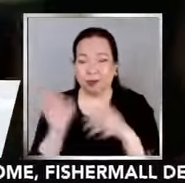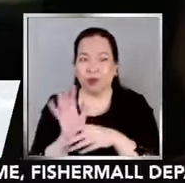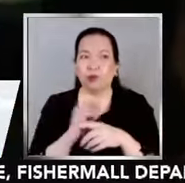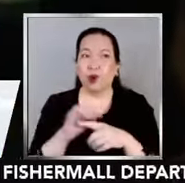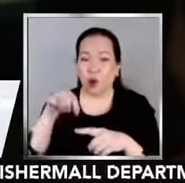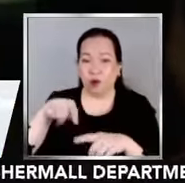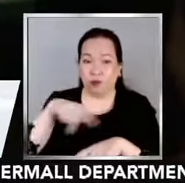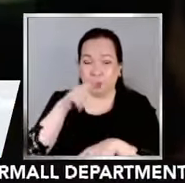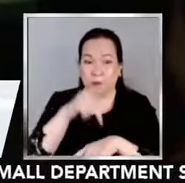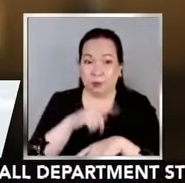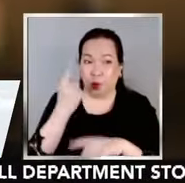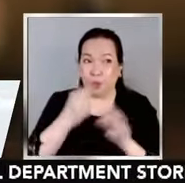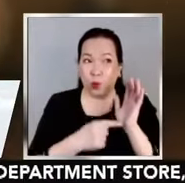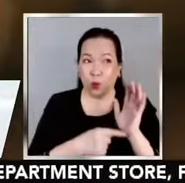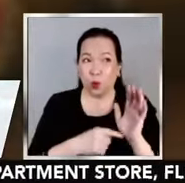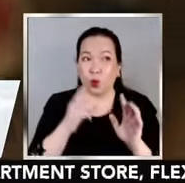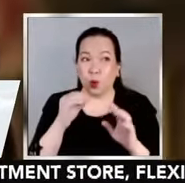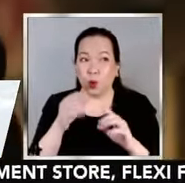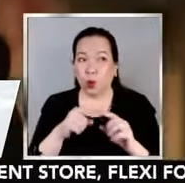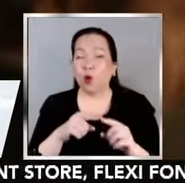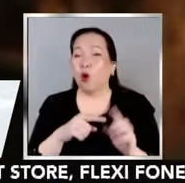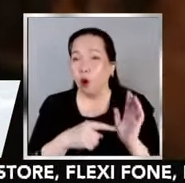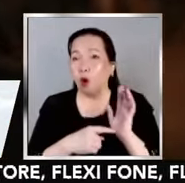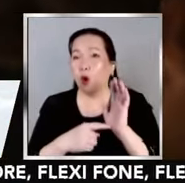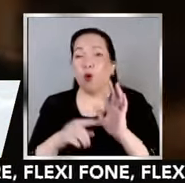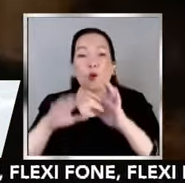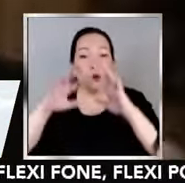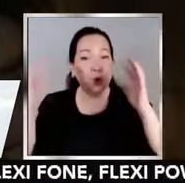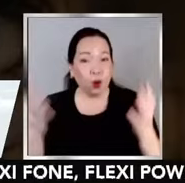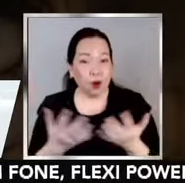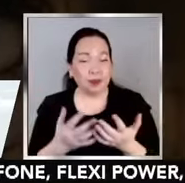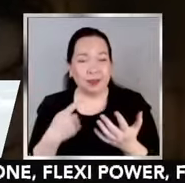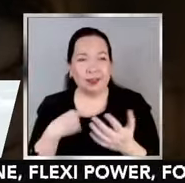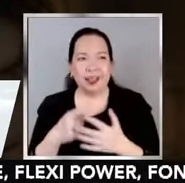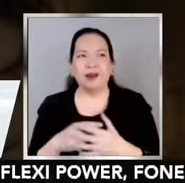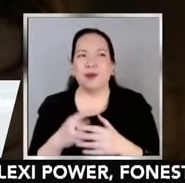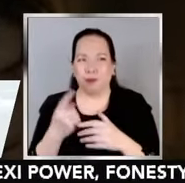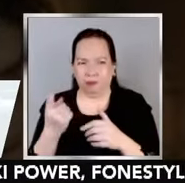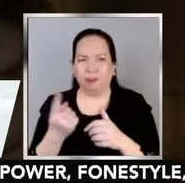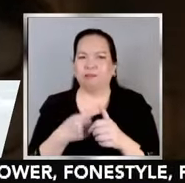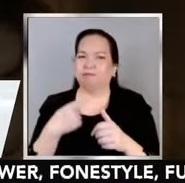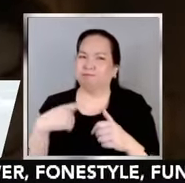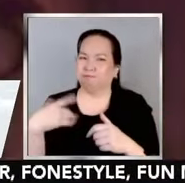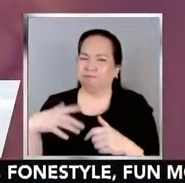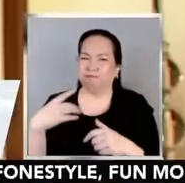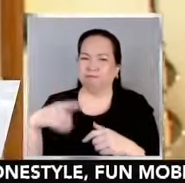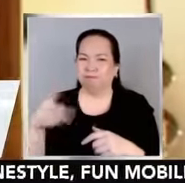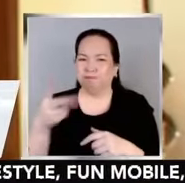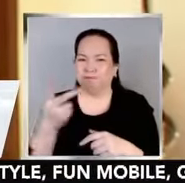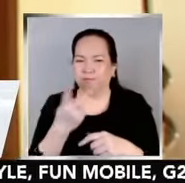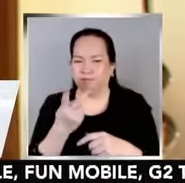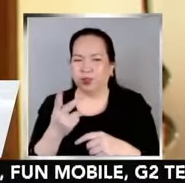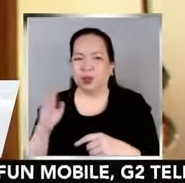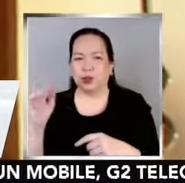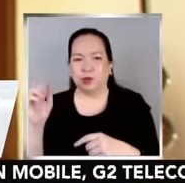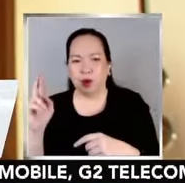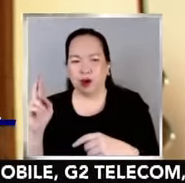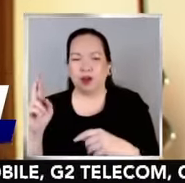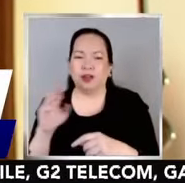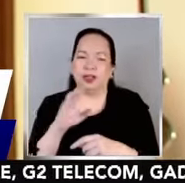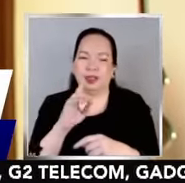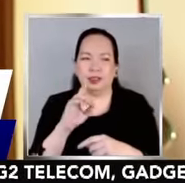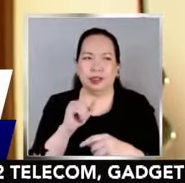kundi i-release daw globally. Another first for both David and Barbie. I'm just really happy